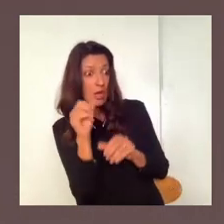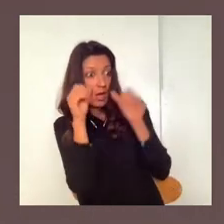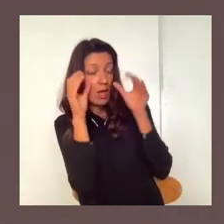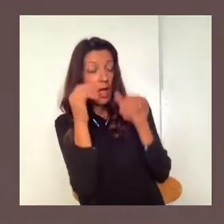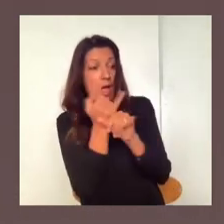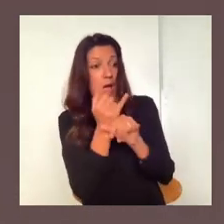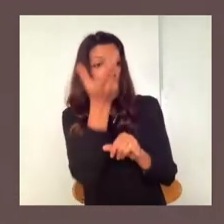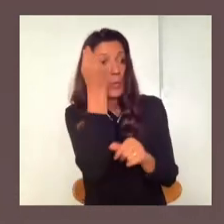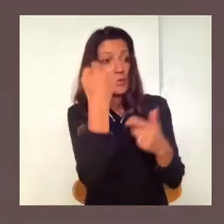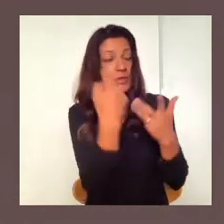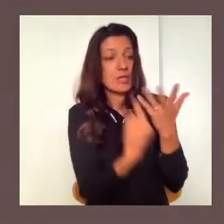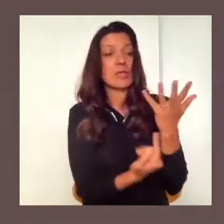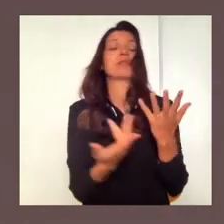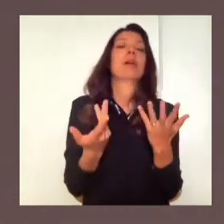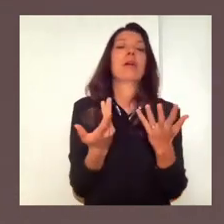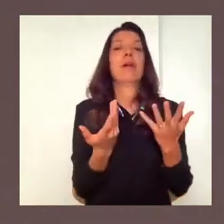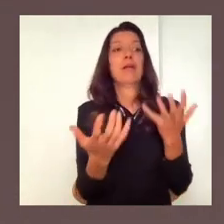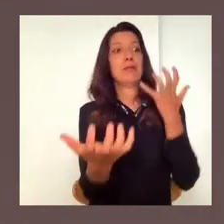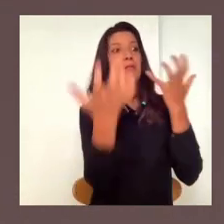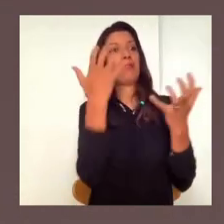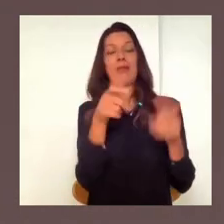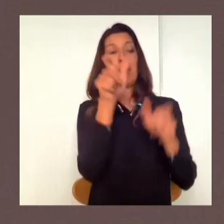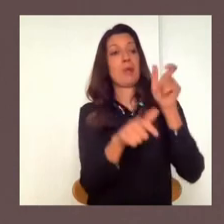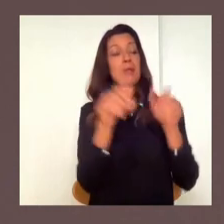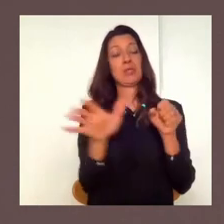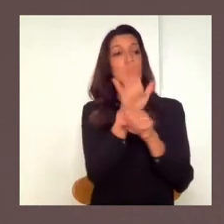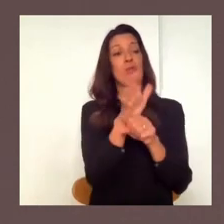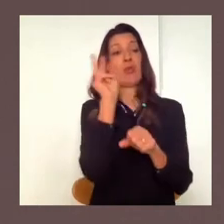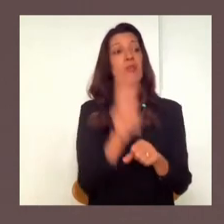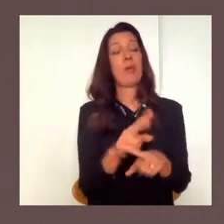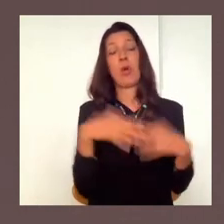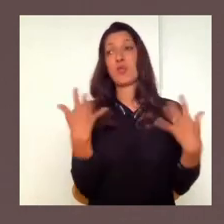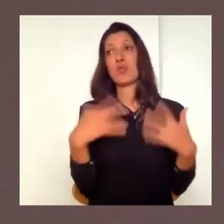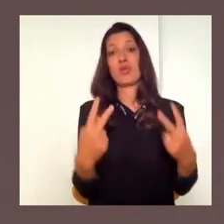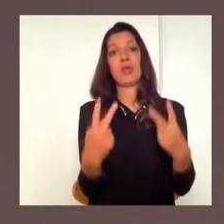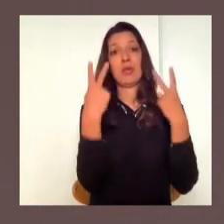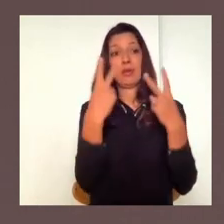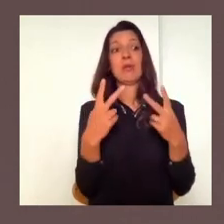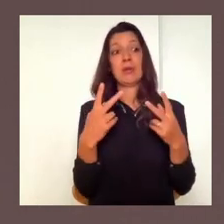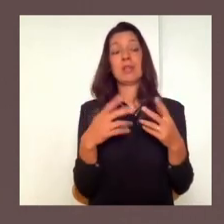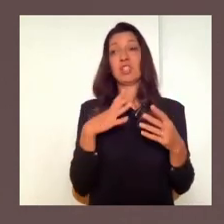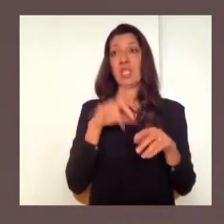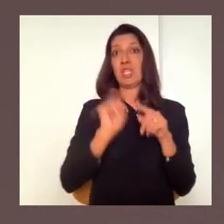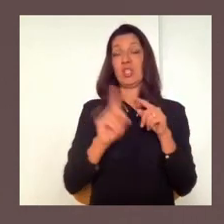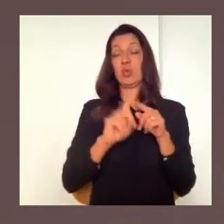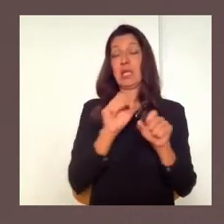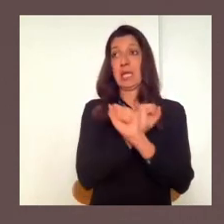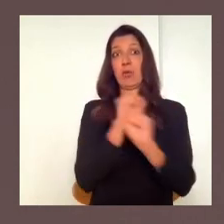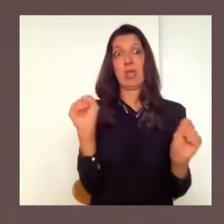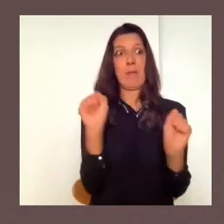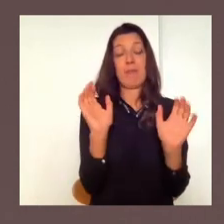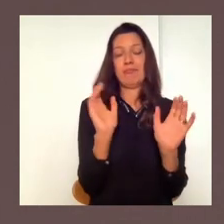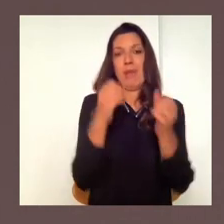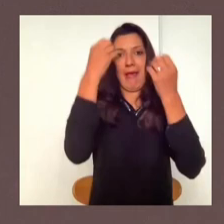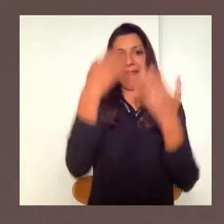et de regards vers ces champions, parce que je vous assure que durant les Jeux paralympiques, il y a des choses extraordinaires qui sont faites. Et quand